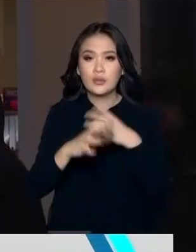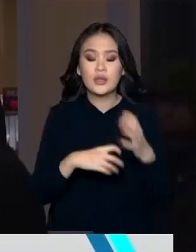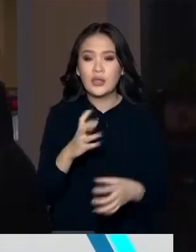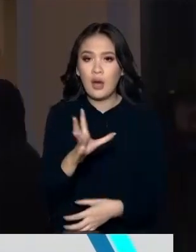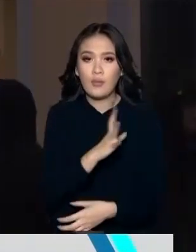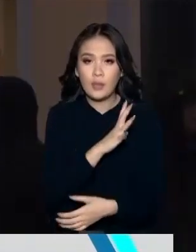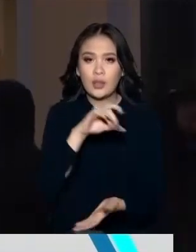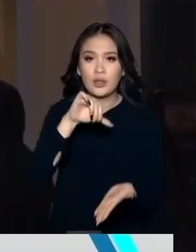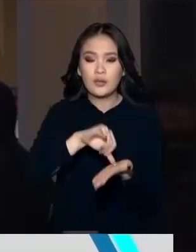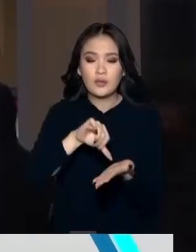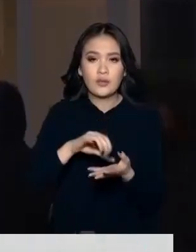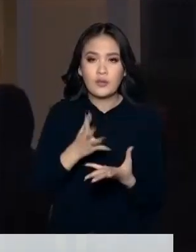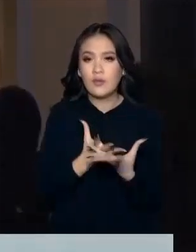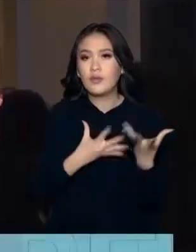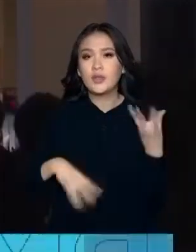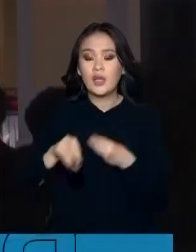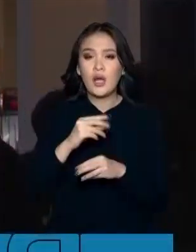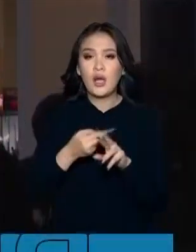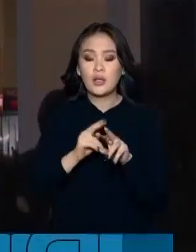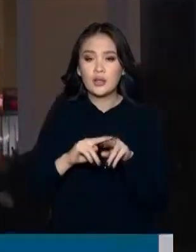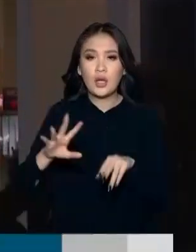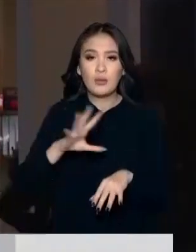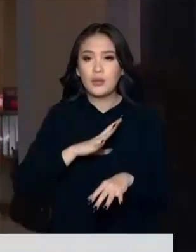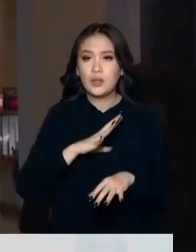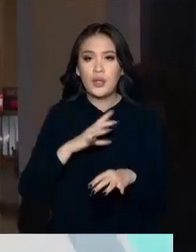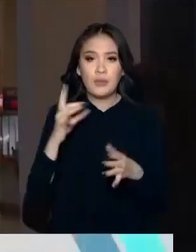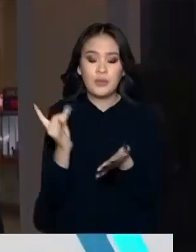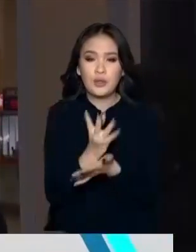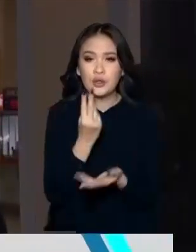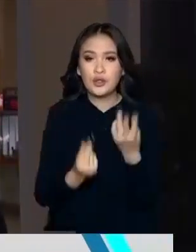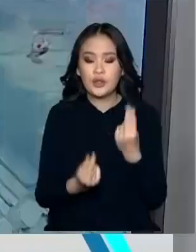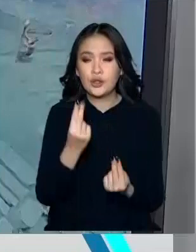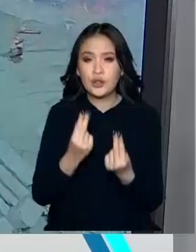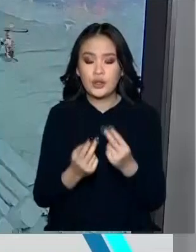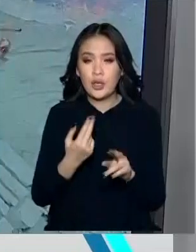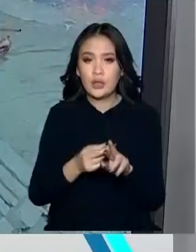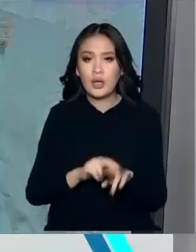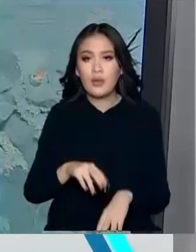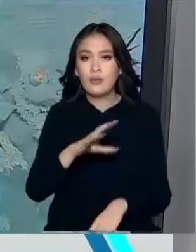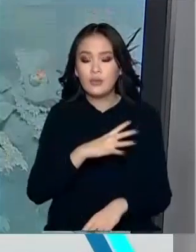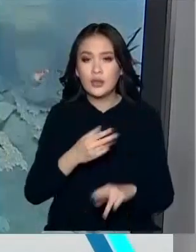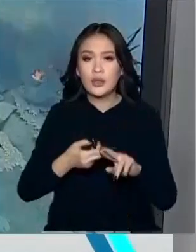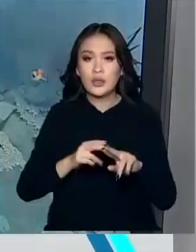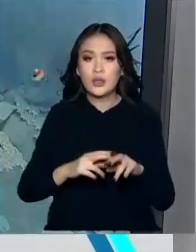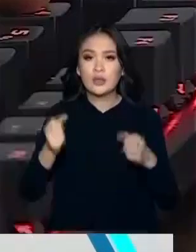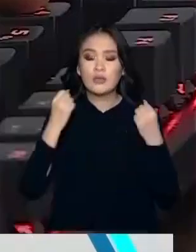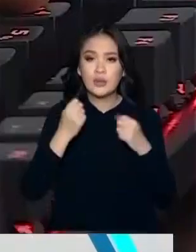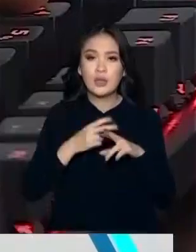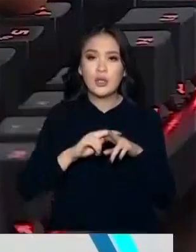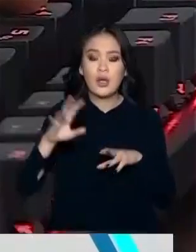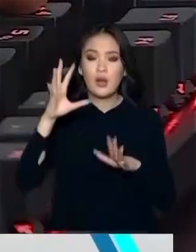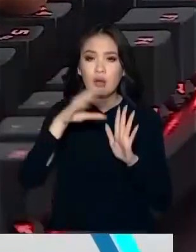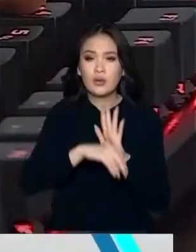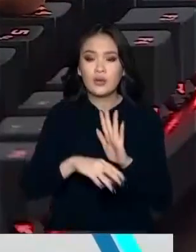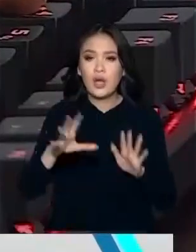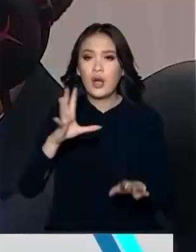Это первое уникальное такое достижение, которое, ну, еще в киберспорте такого не было. Это как такая мини-олимпиада была. Ежедневно спортсмены занимаются от 3 до 8 часов